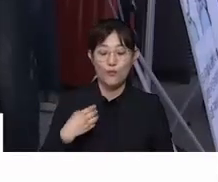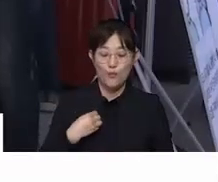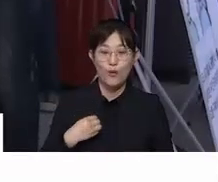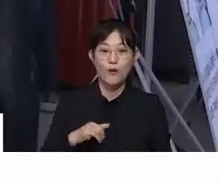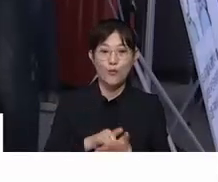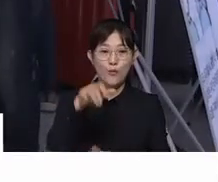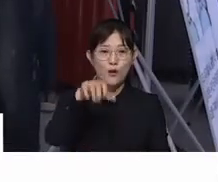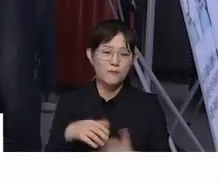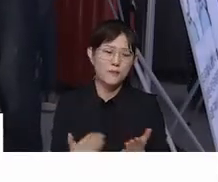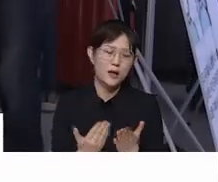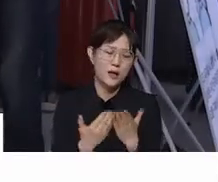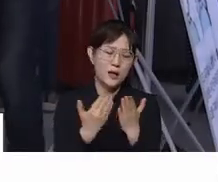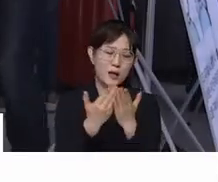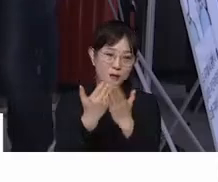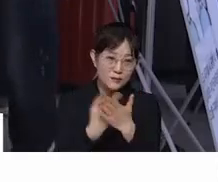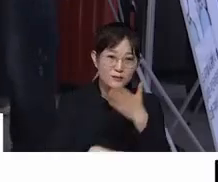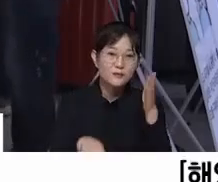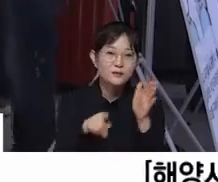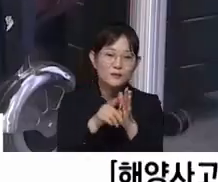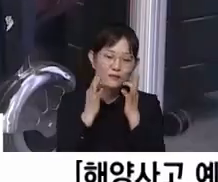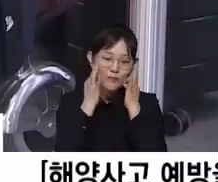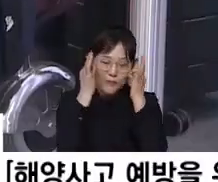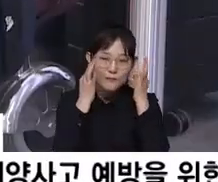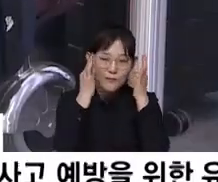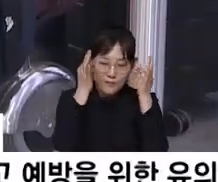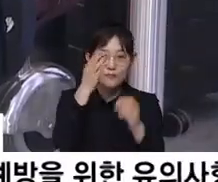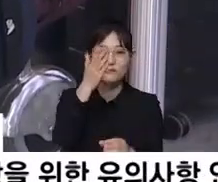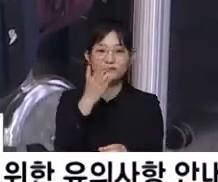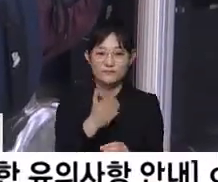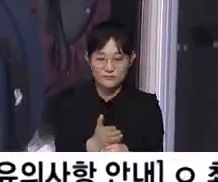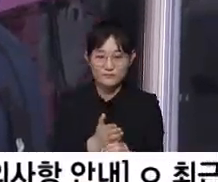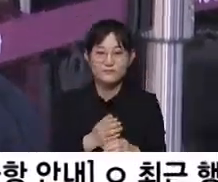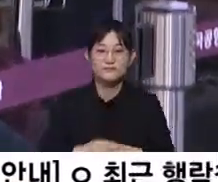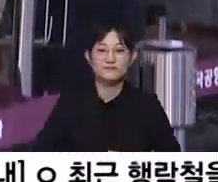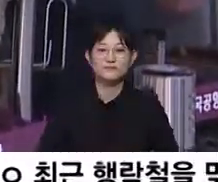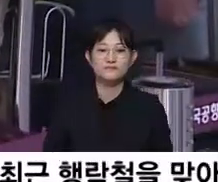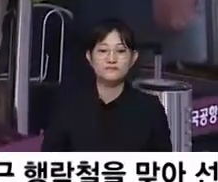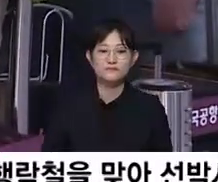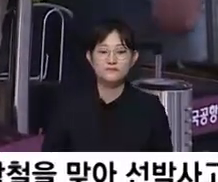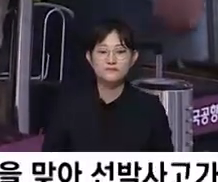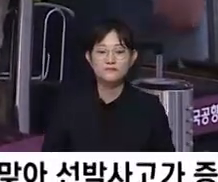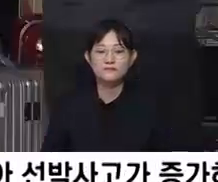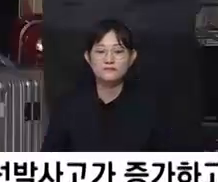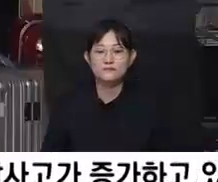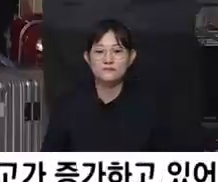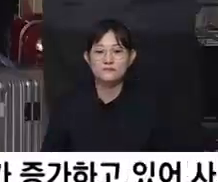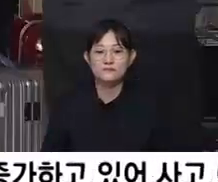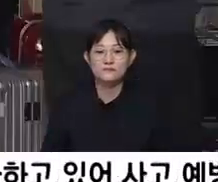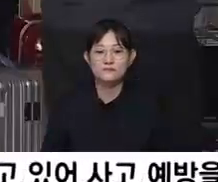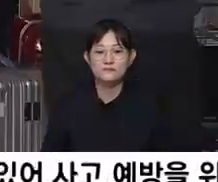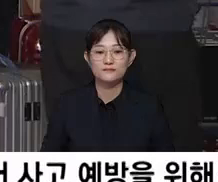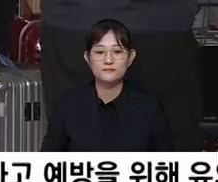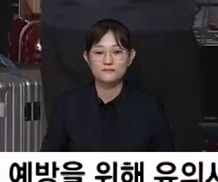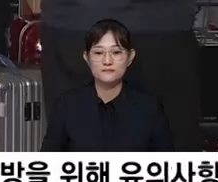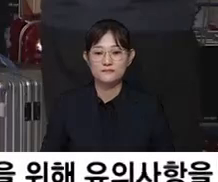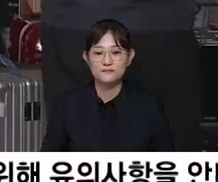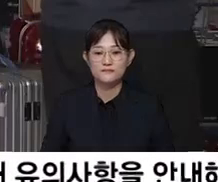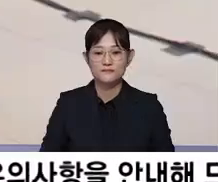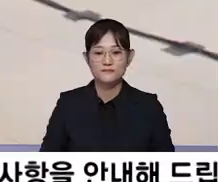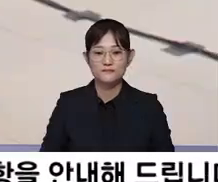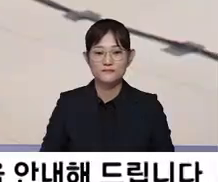관문공항으로 도약하기 위한 무안국제공항의 노력은 계속되고 있습니다. KBC 황동일입니다.